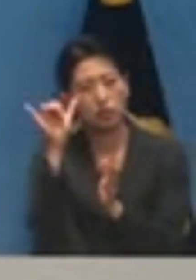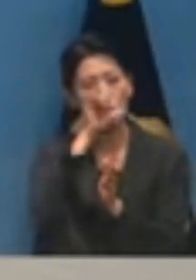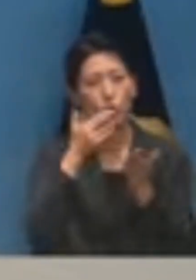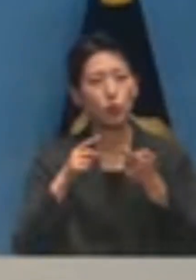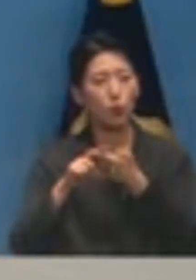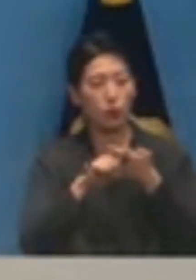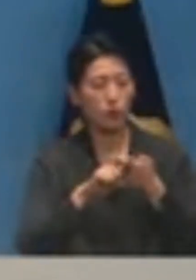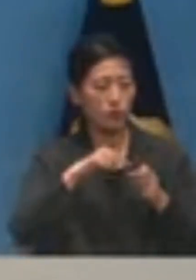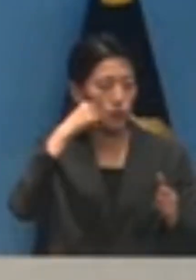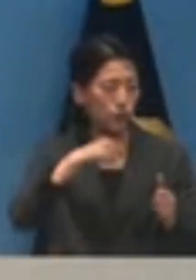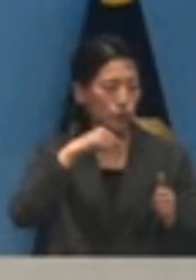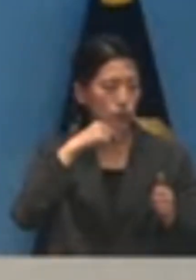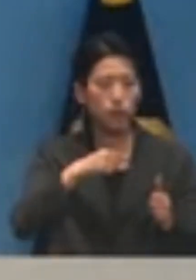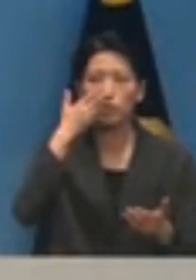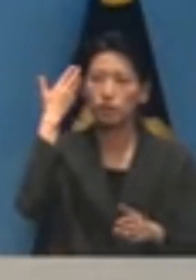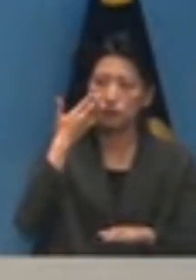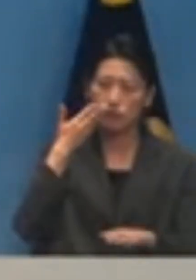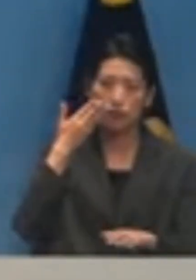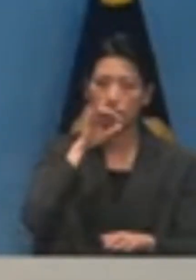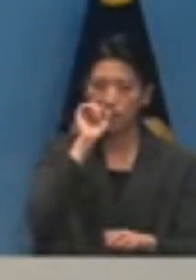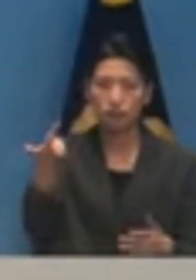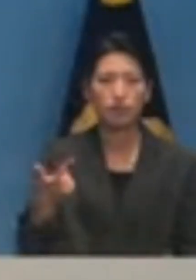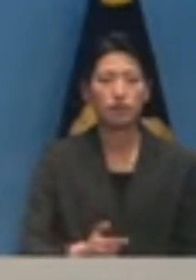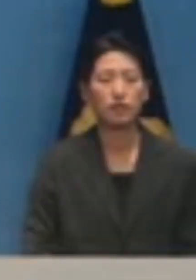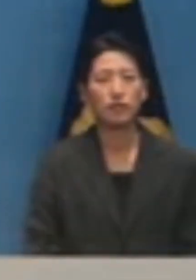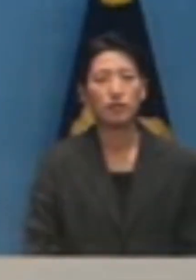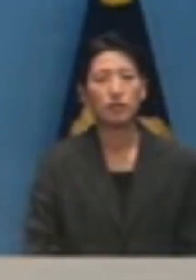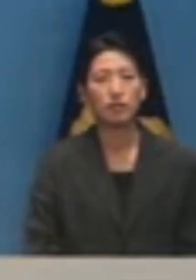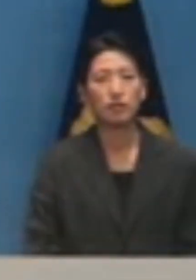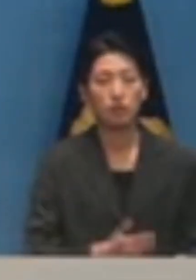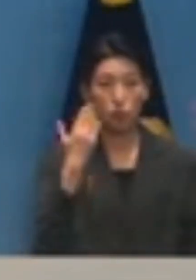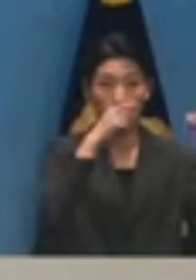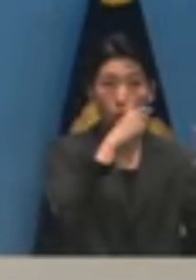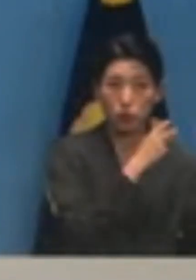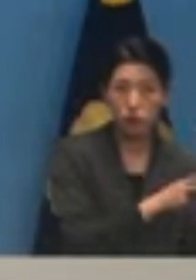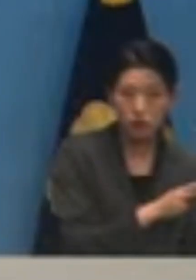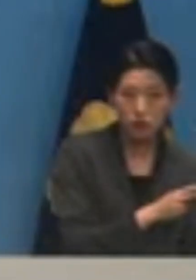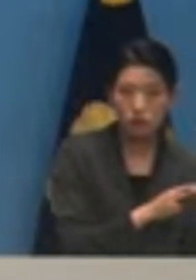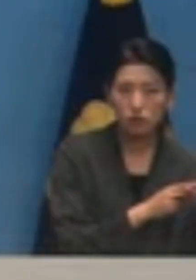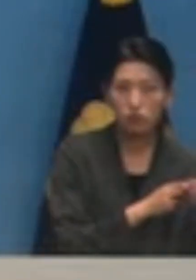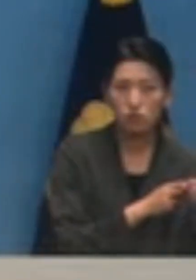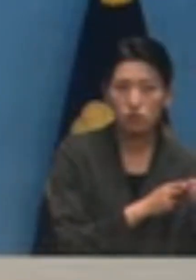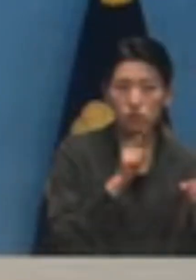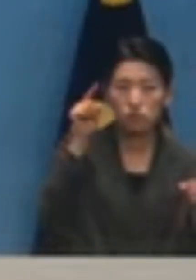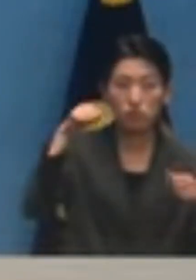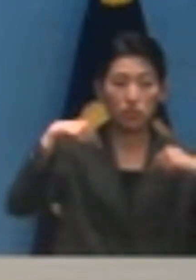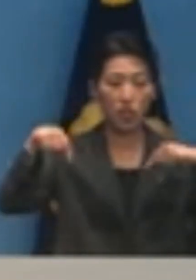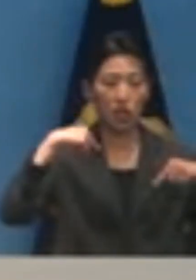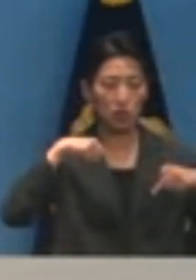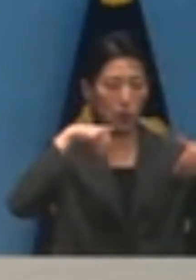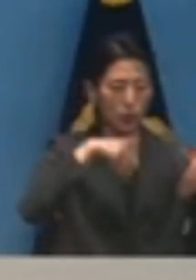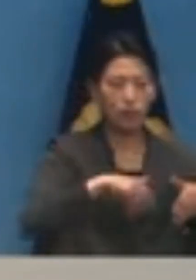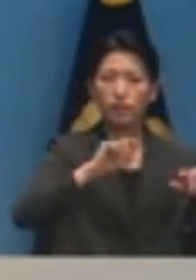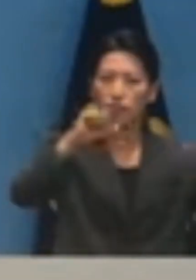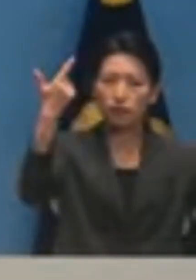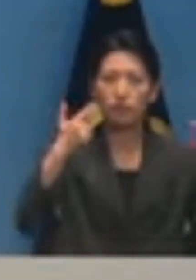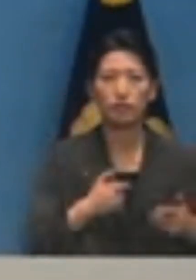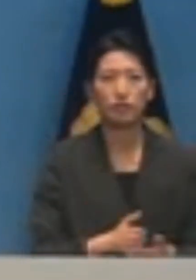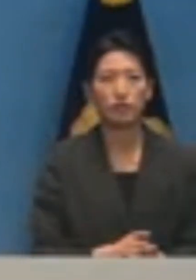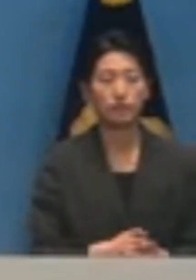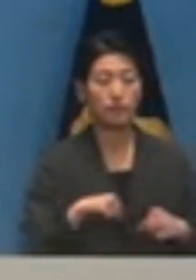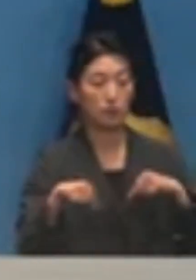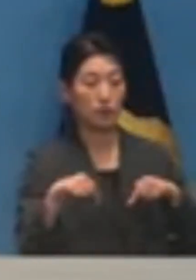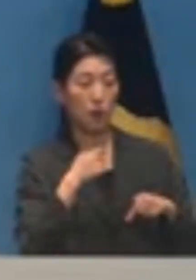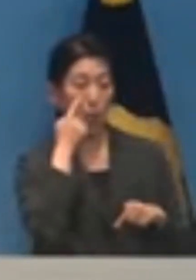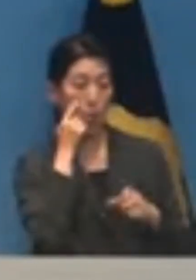아닙니다. 교사는 정당의 하수인이 아닙니다. 학생은 정치의 실험 대상 마루타가